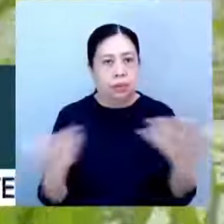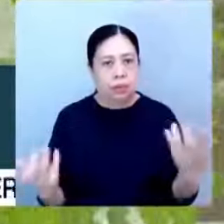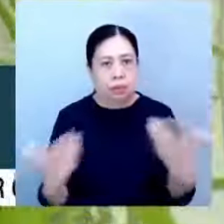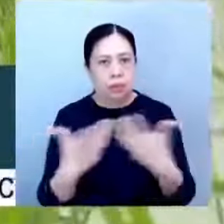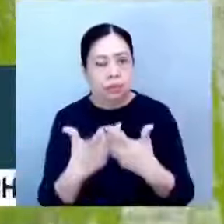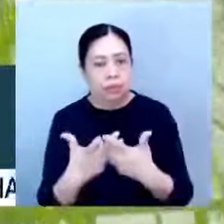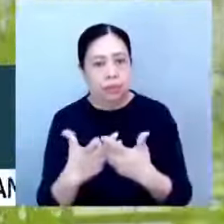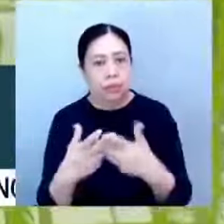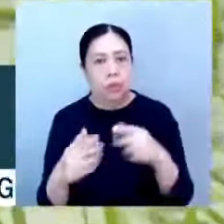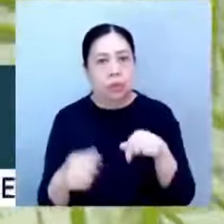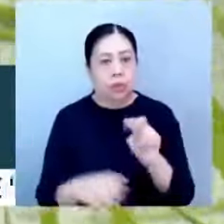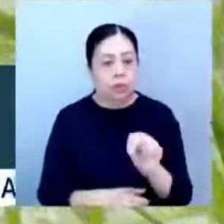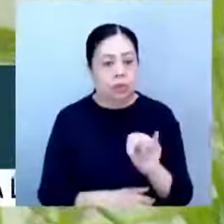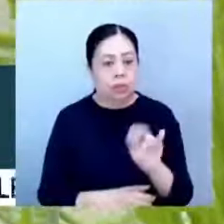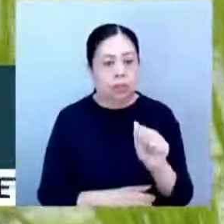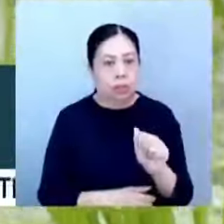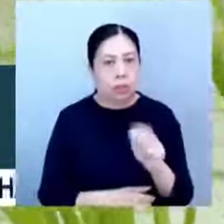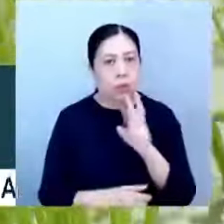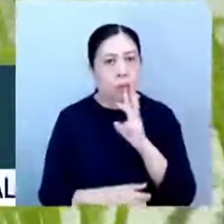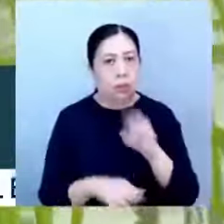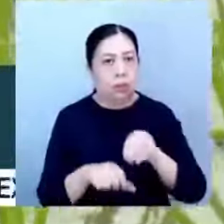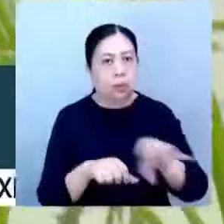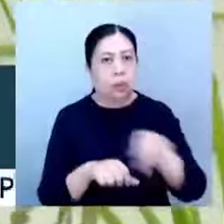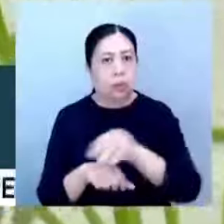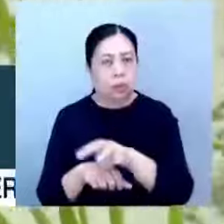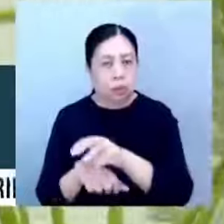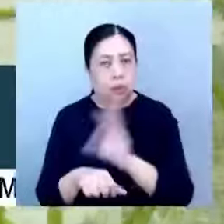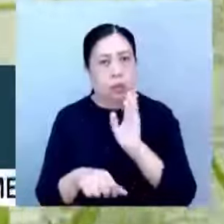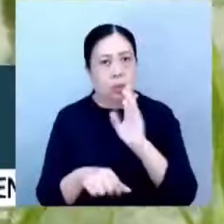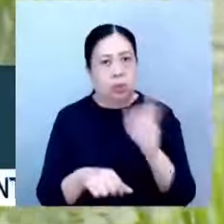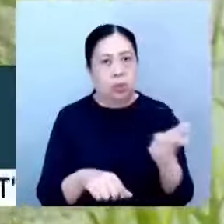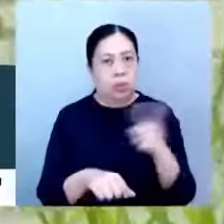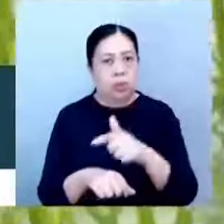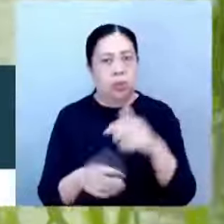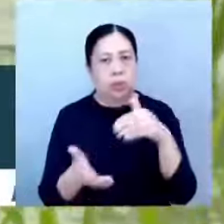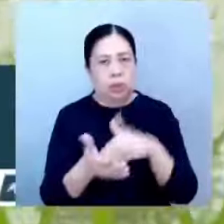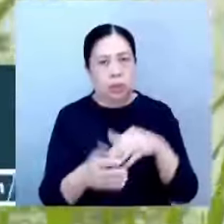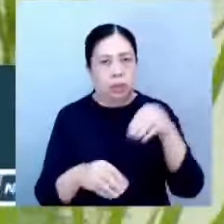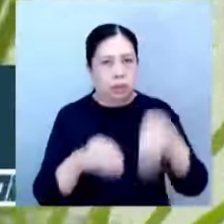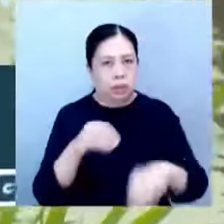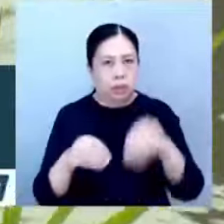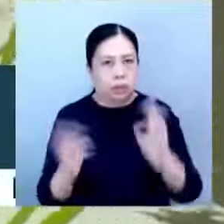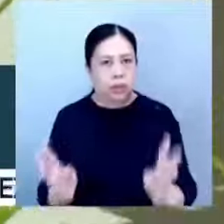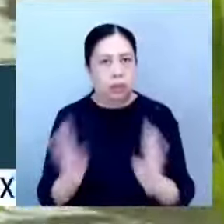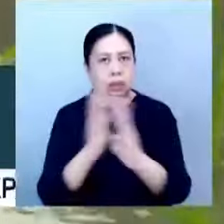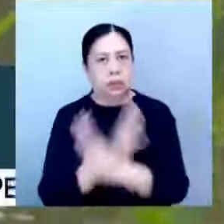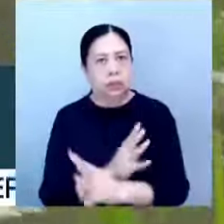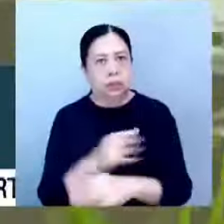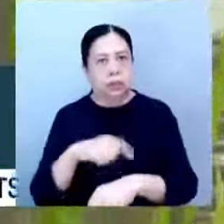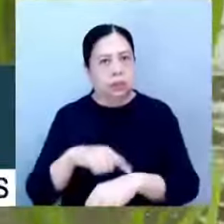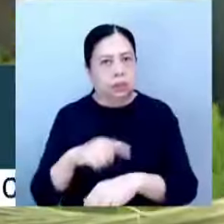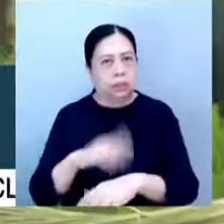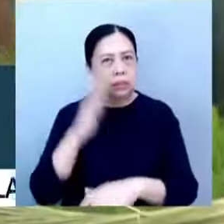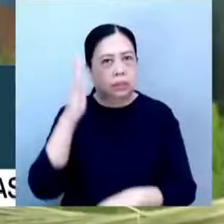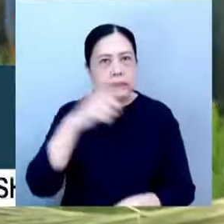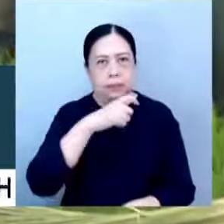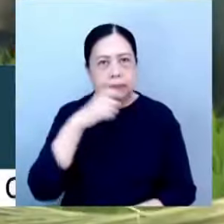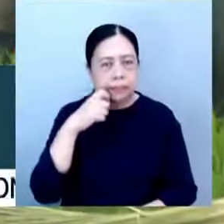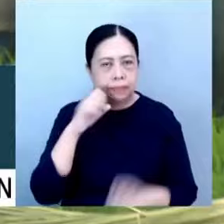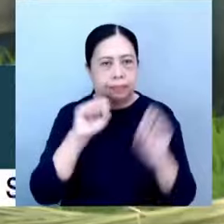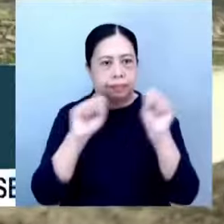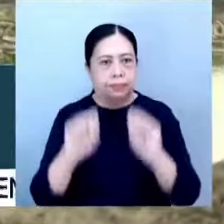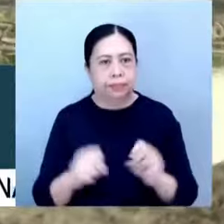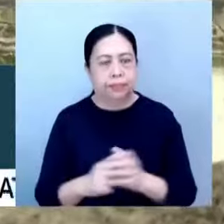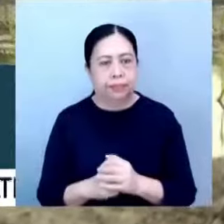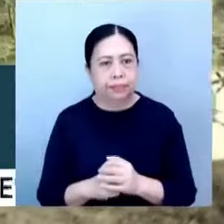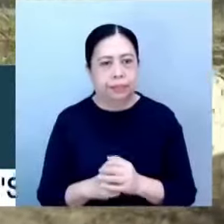NIA, yung aming mga irrigated land, ay makapagdalawang cropping man lamang kami sa panahon ng dry season. NIA